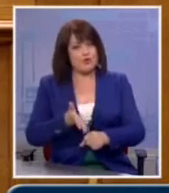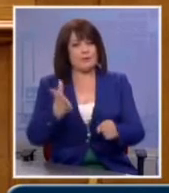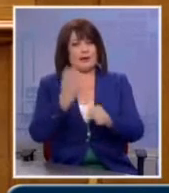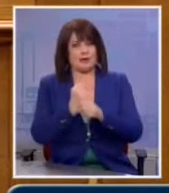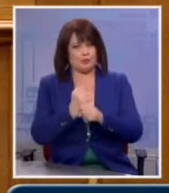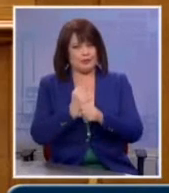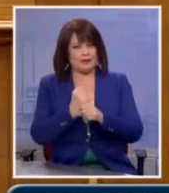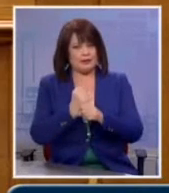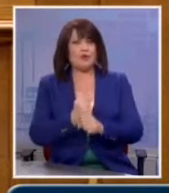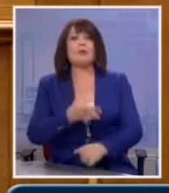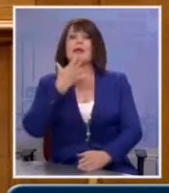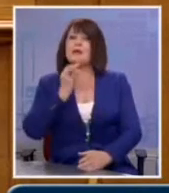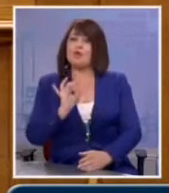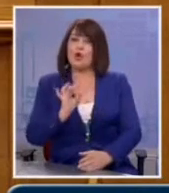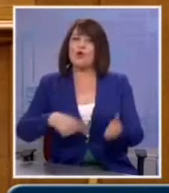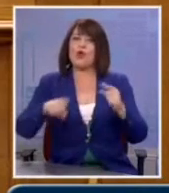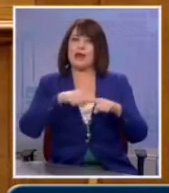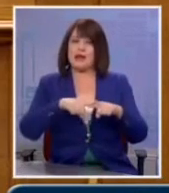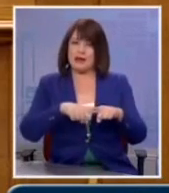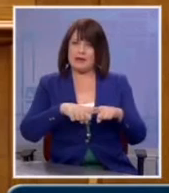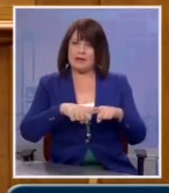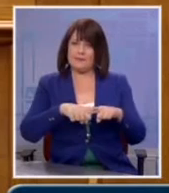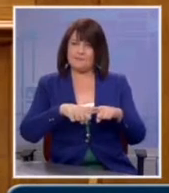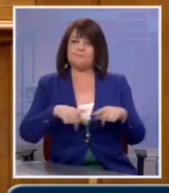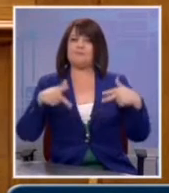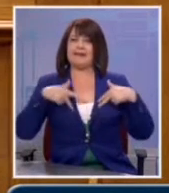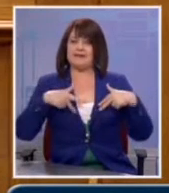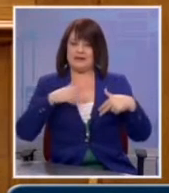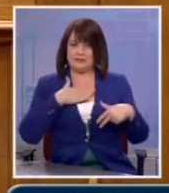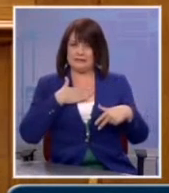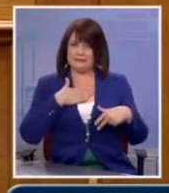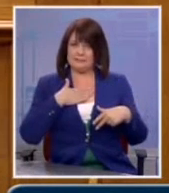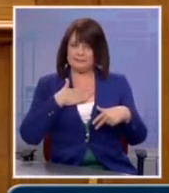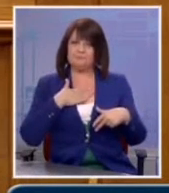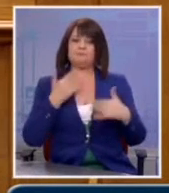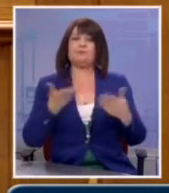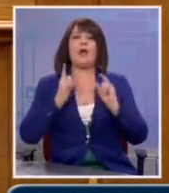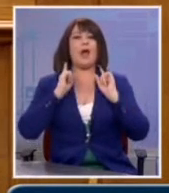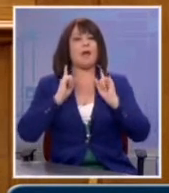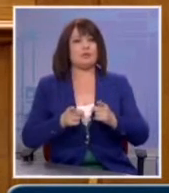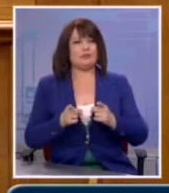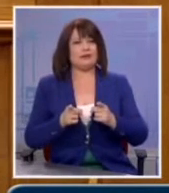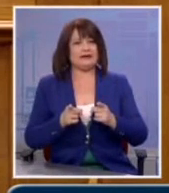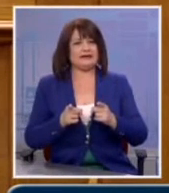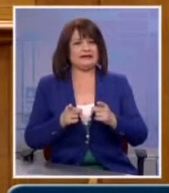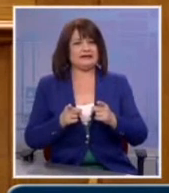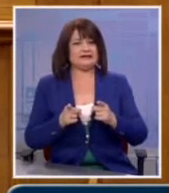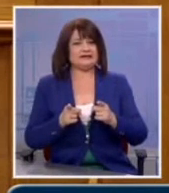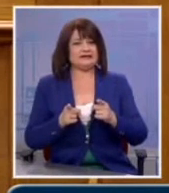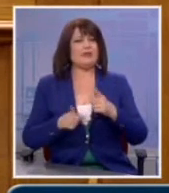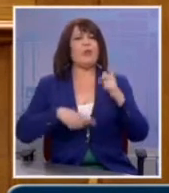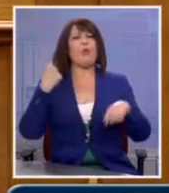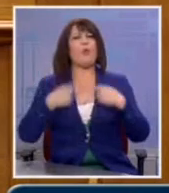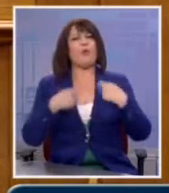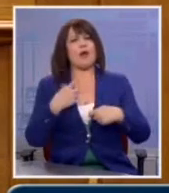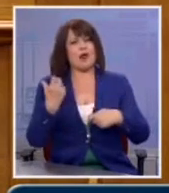πετύχουμε, διότι η Ελλάδα και η κυβέρνησή μας είναι αποφασισμένη, παρά τις